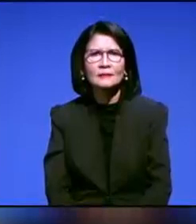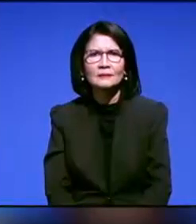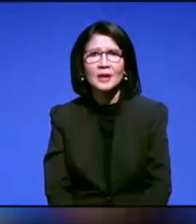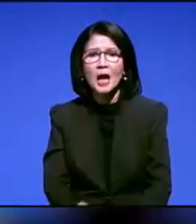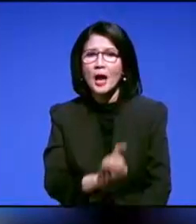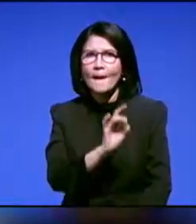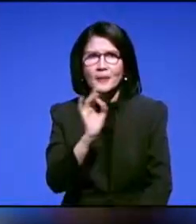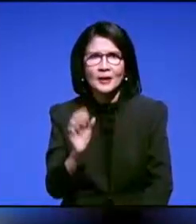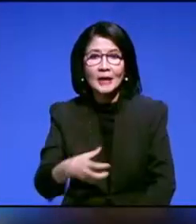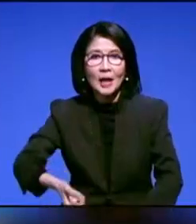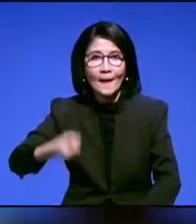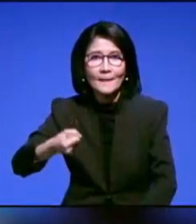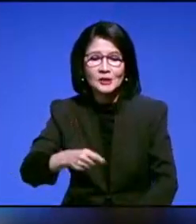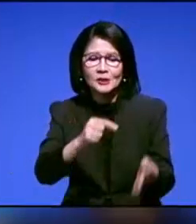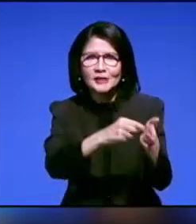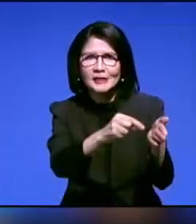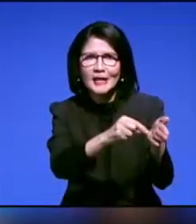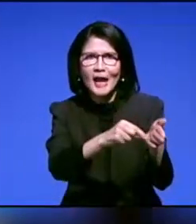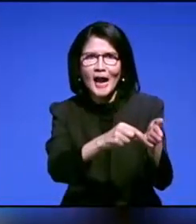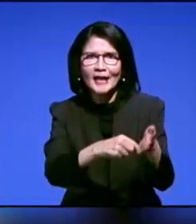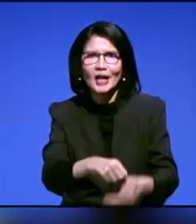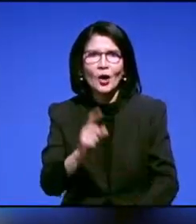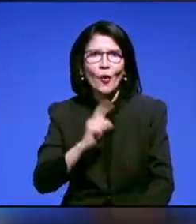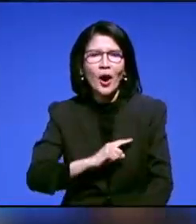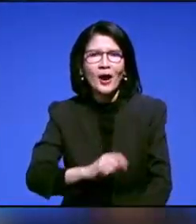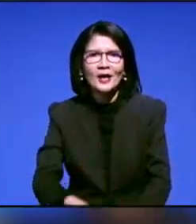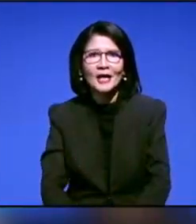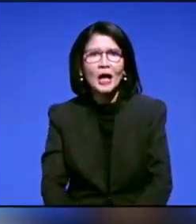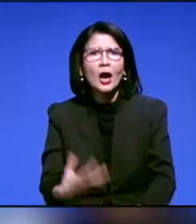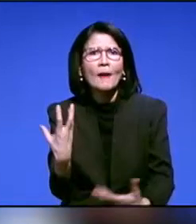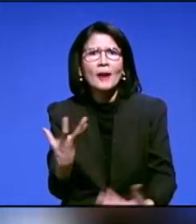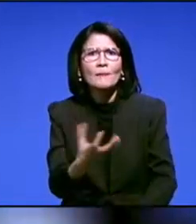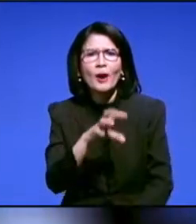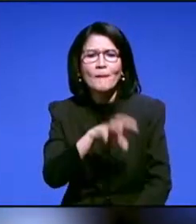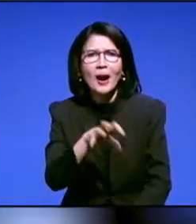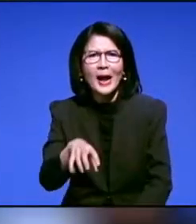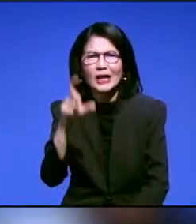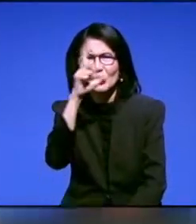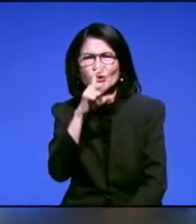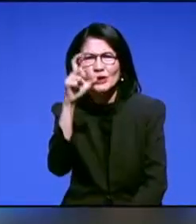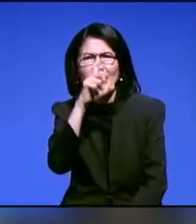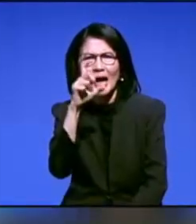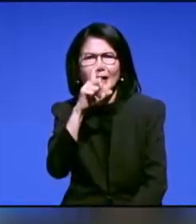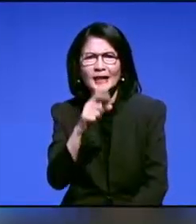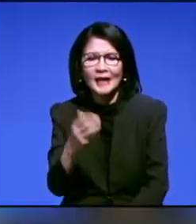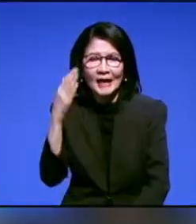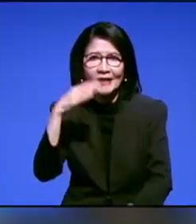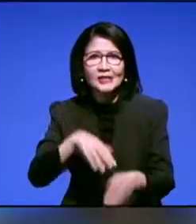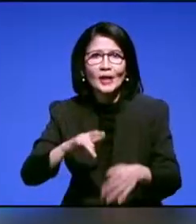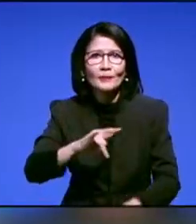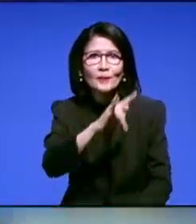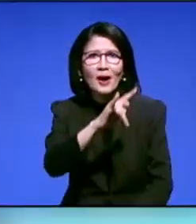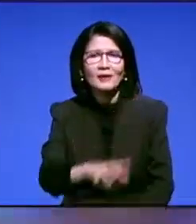Ada belasan koper yang kami tandai. Wah, terbayang berapa banyak barang mencurigakan yang ikut terbawa dalam setiap penerbangan